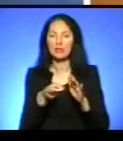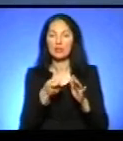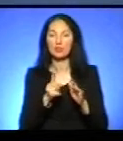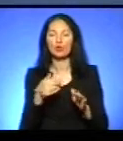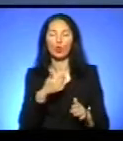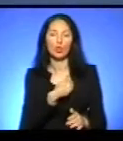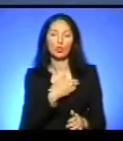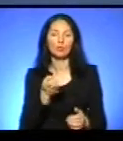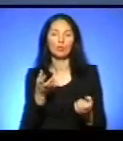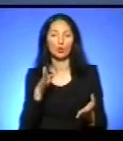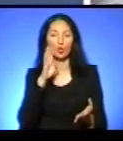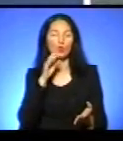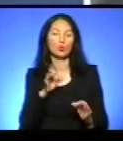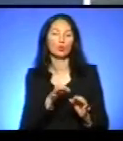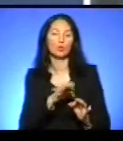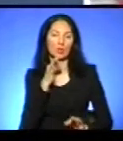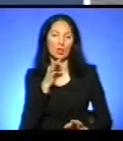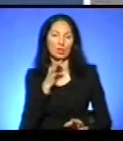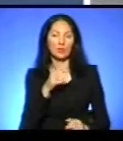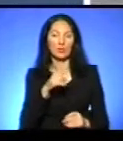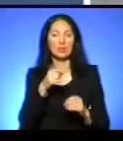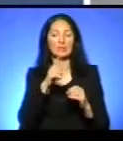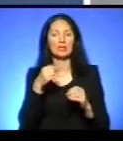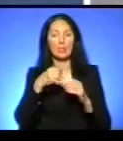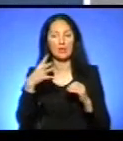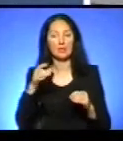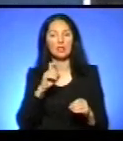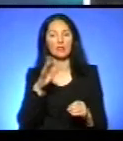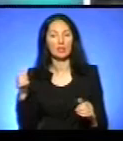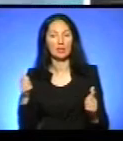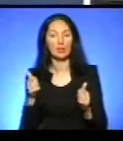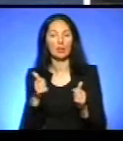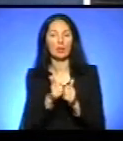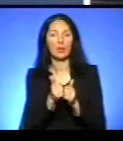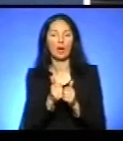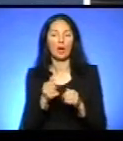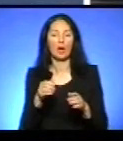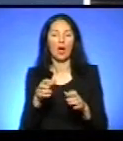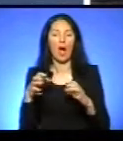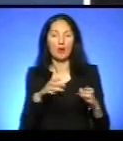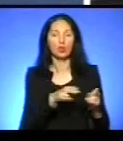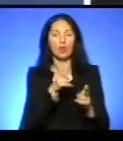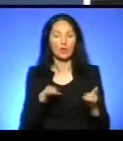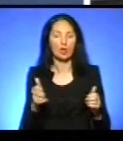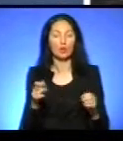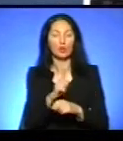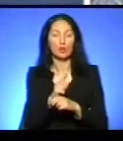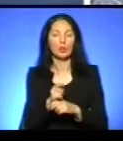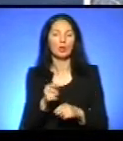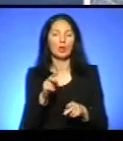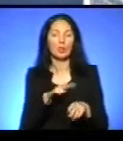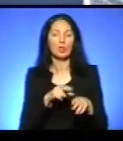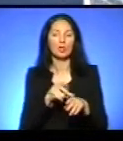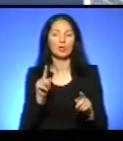налякати. За 15 хвилин під час рейду поблизу автовокзалу у Тернополі патрульні зупинили 8 пішоходів,